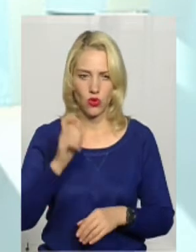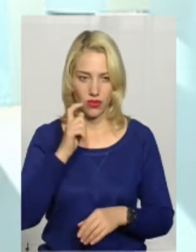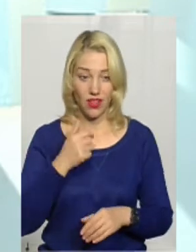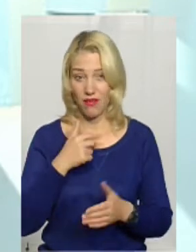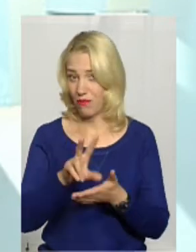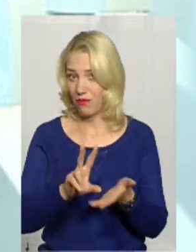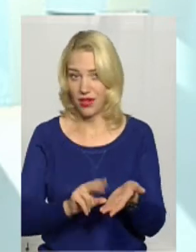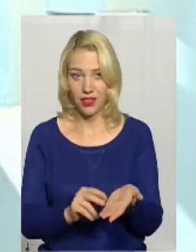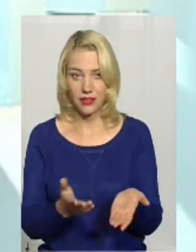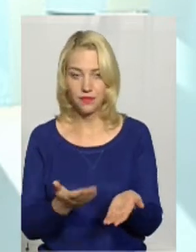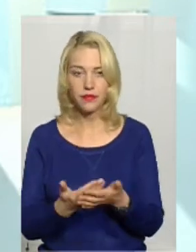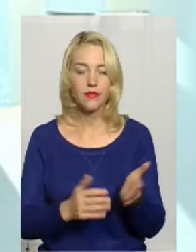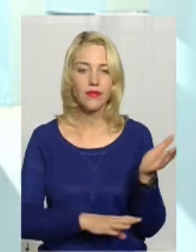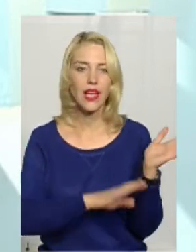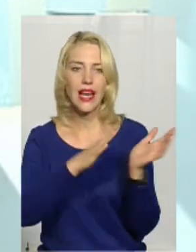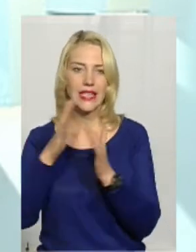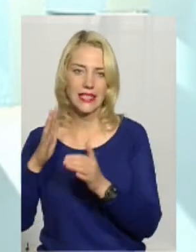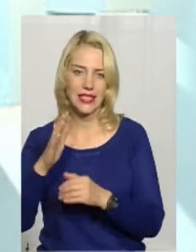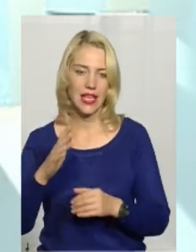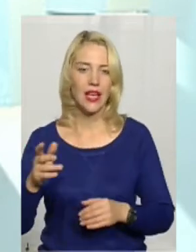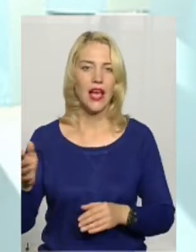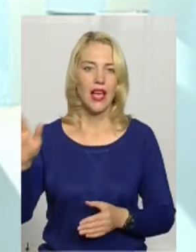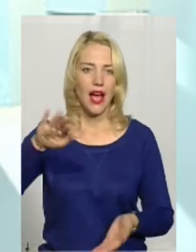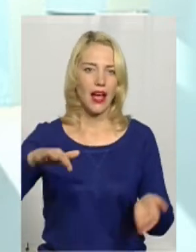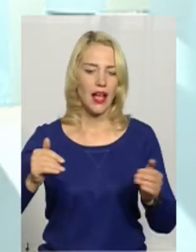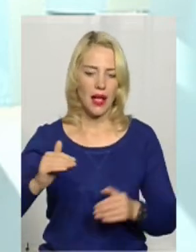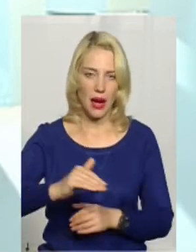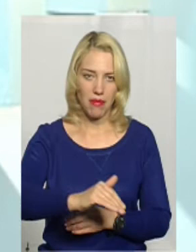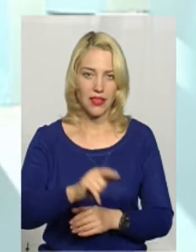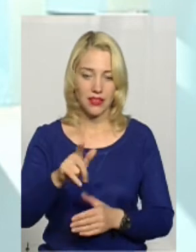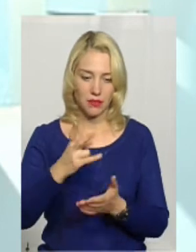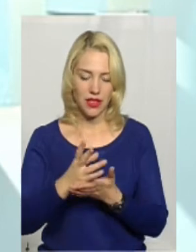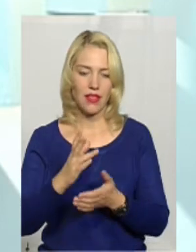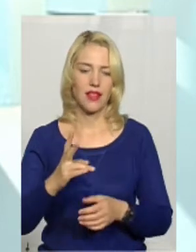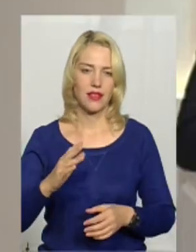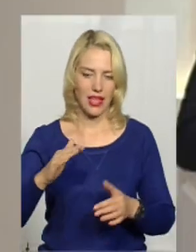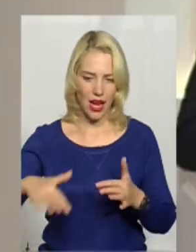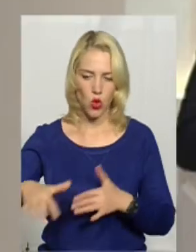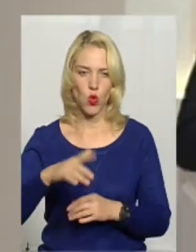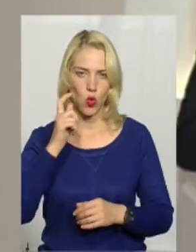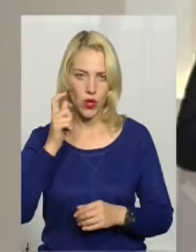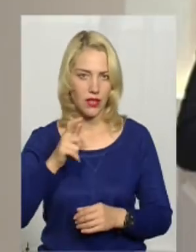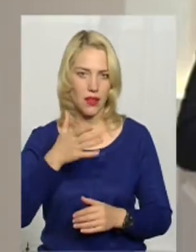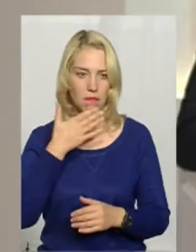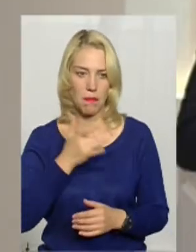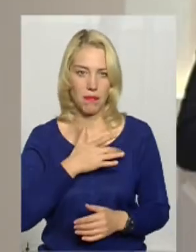Карпат. Вони сьогодні належать території Україні, там немає приватних, тим більше